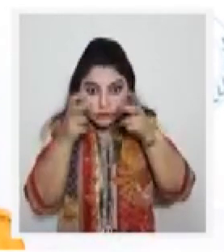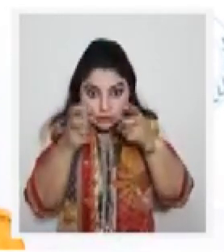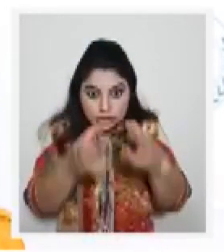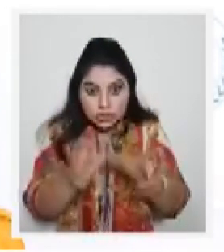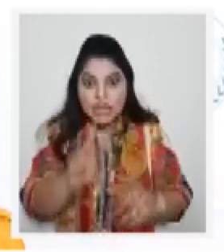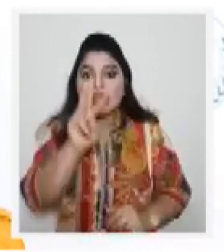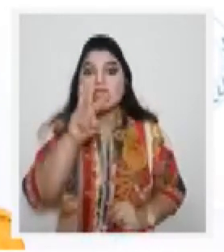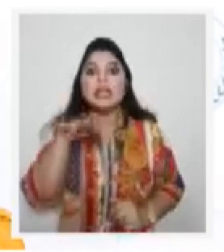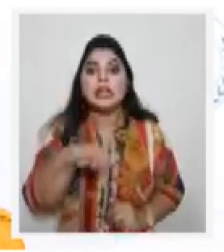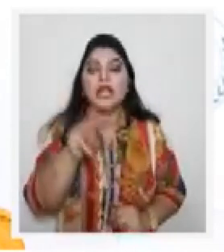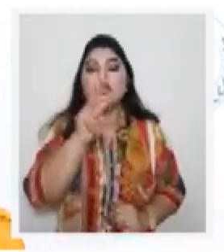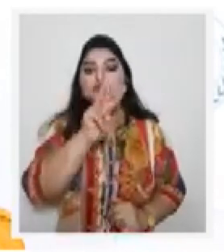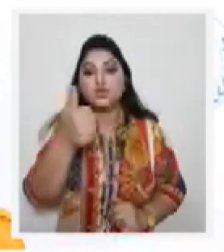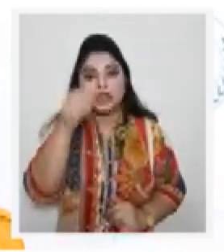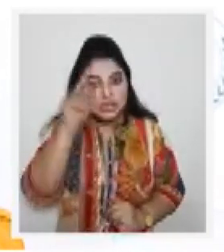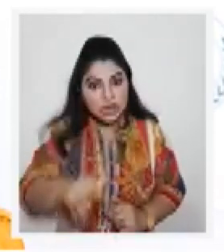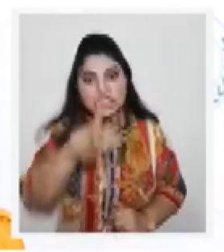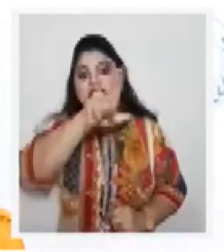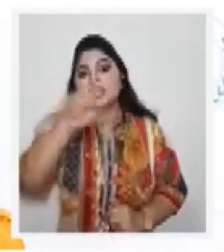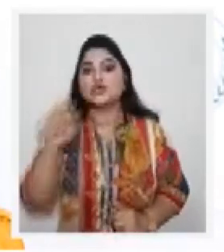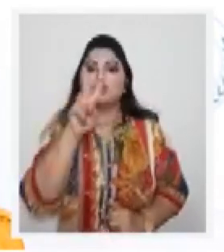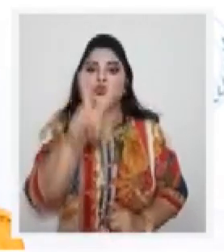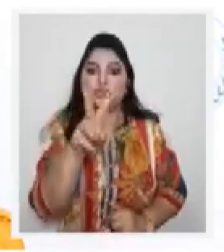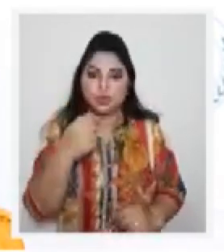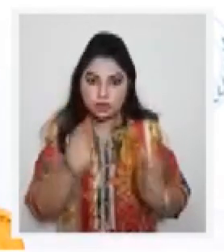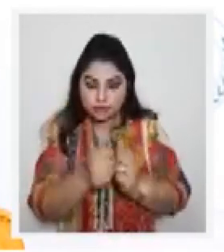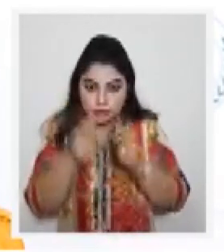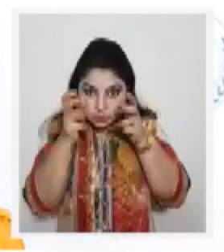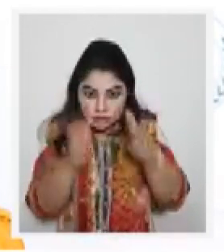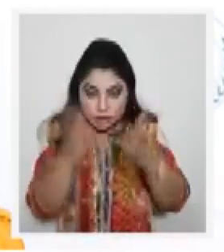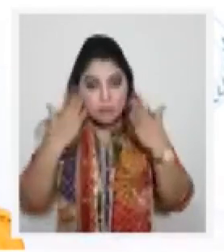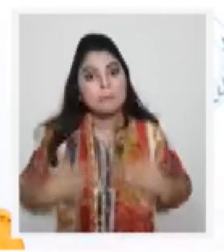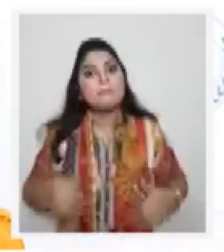২৪ ঘন্টায় কোয়ারেন্টাইনে যুক্ত হয়েছেন ২,৩১২ জন, এ পর্যন্ত কোয়ারেন্টাইনে